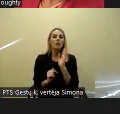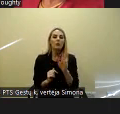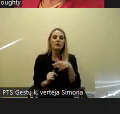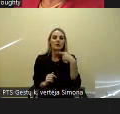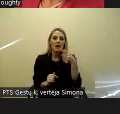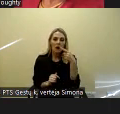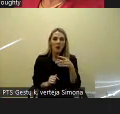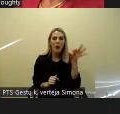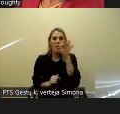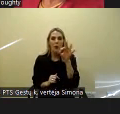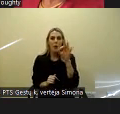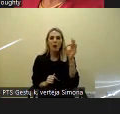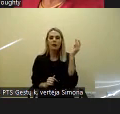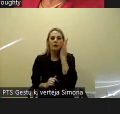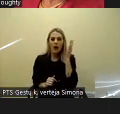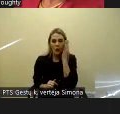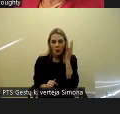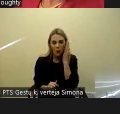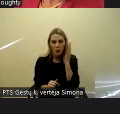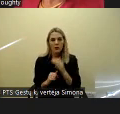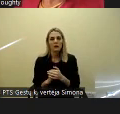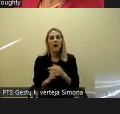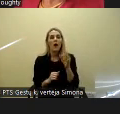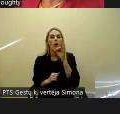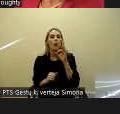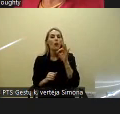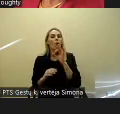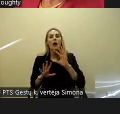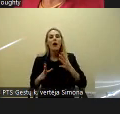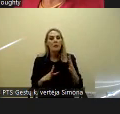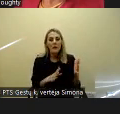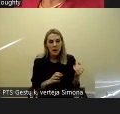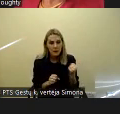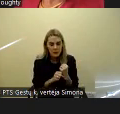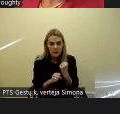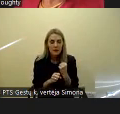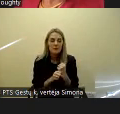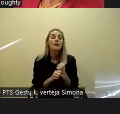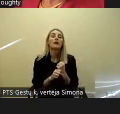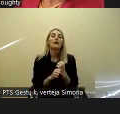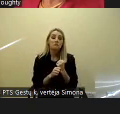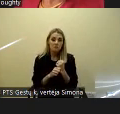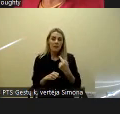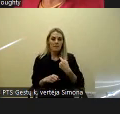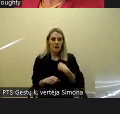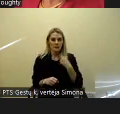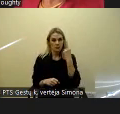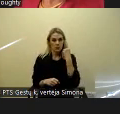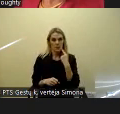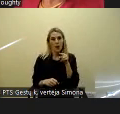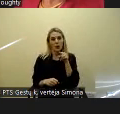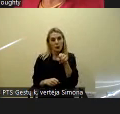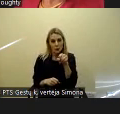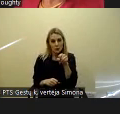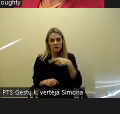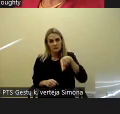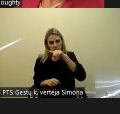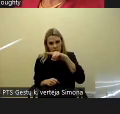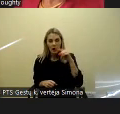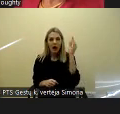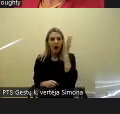apie tarpdalykinio darbo principus, visą laiką, kai tai darysime, norėtumėme, kad jūs galvotumėte apie